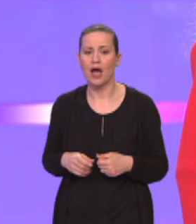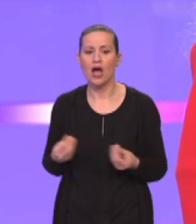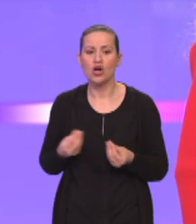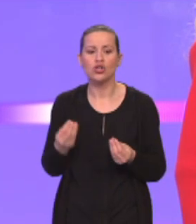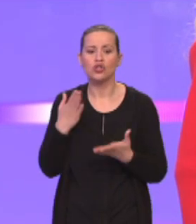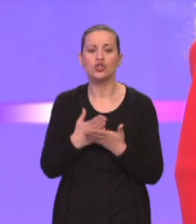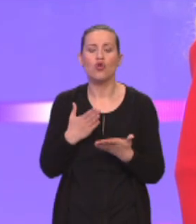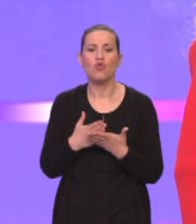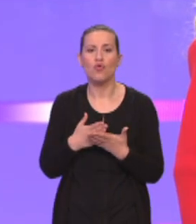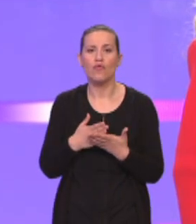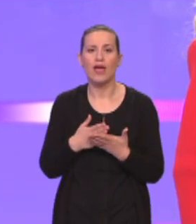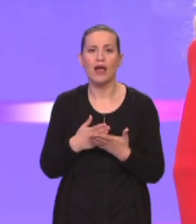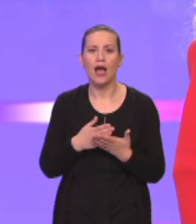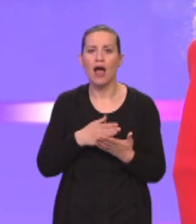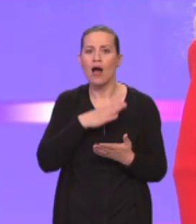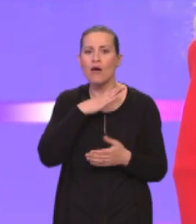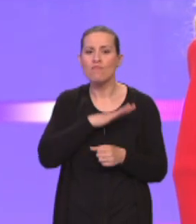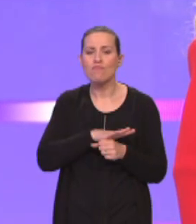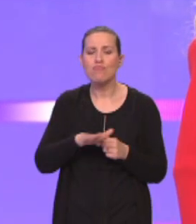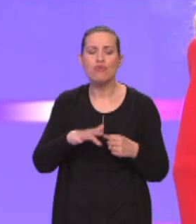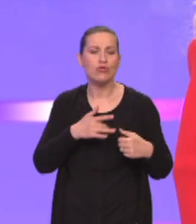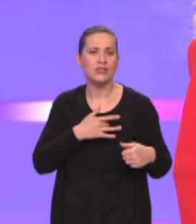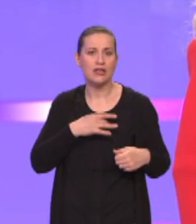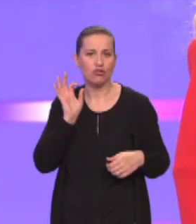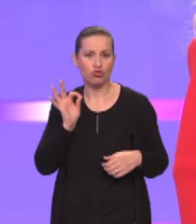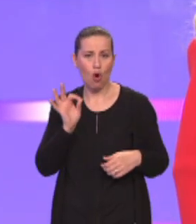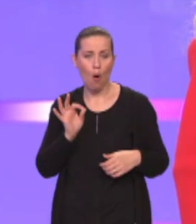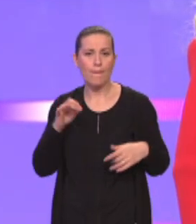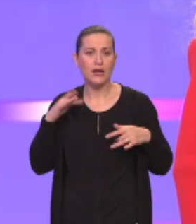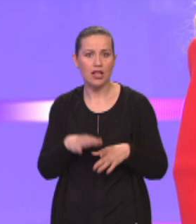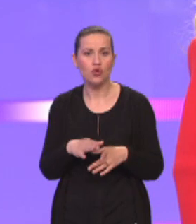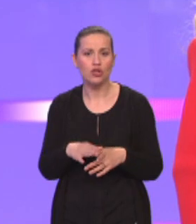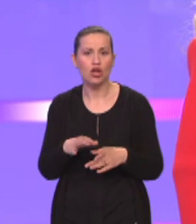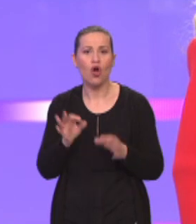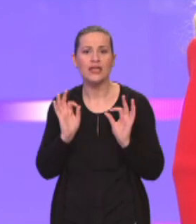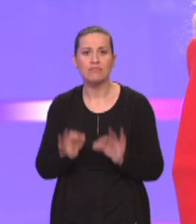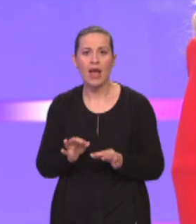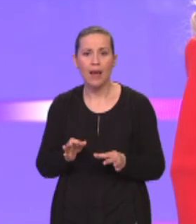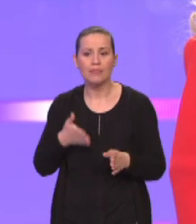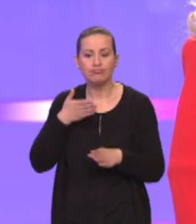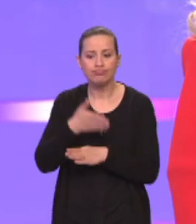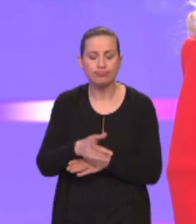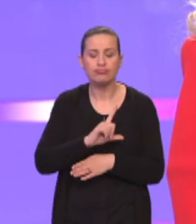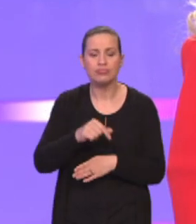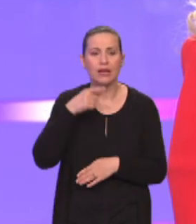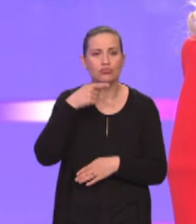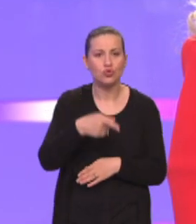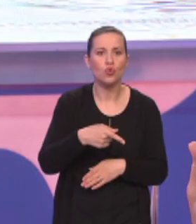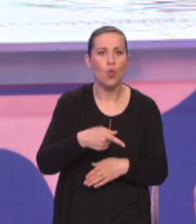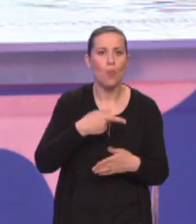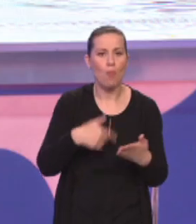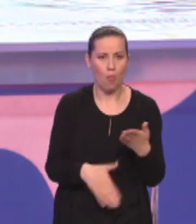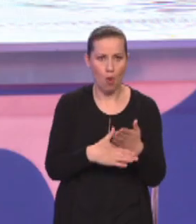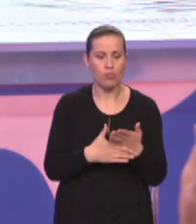uvijek puni srca, to su dobri ljudi koji su spremni odmah osjetiti to je to, idem se tu dati. Molim